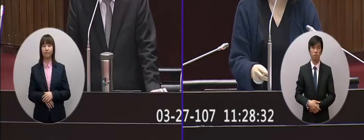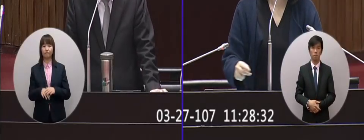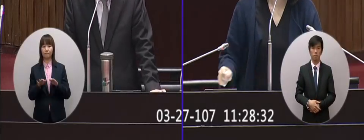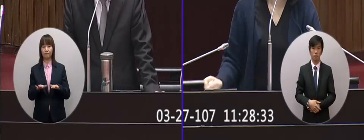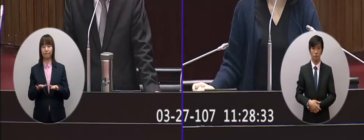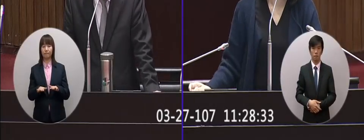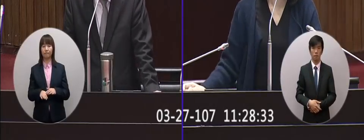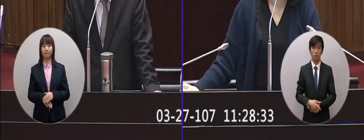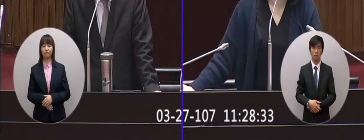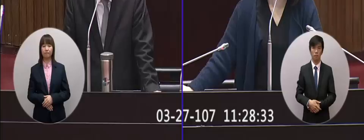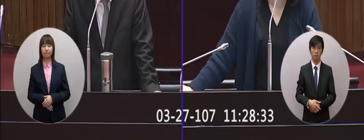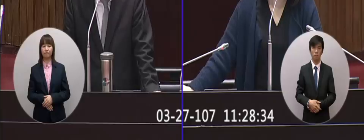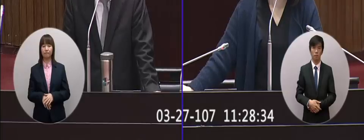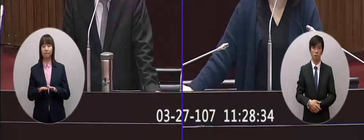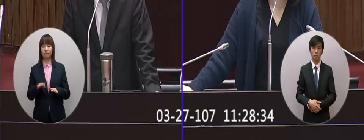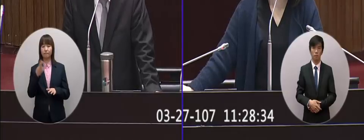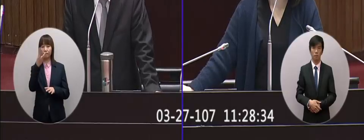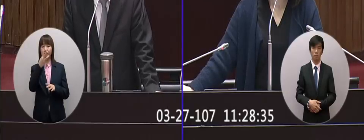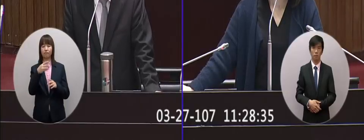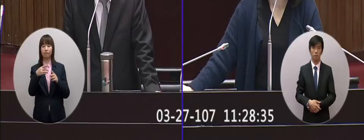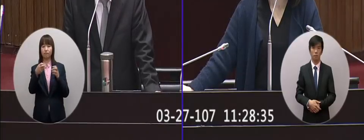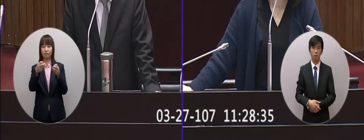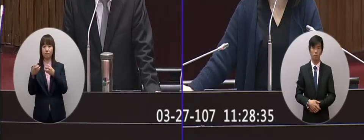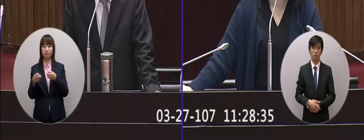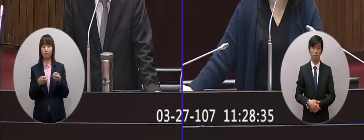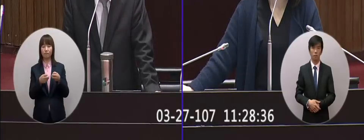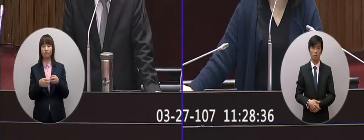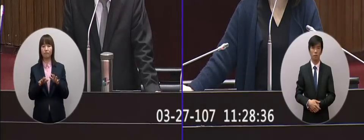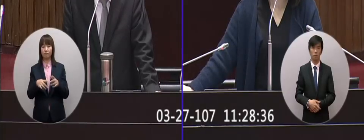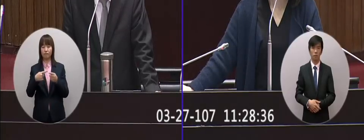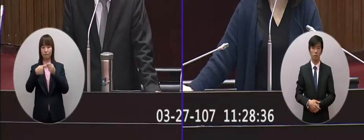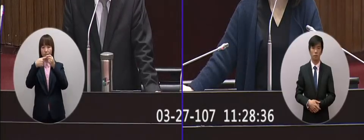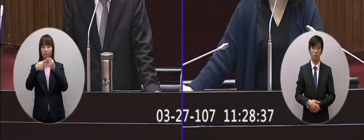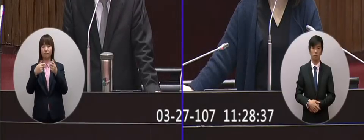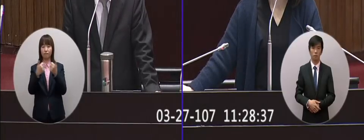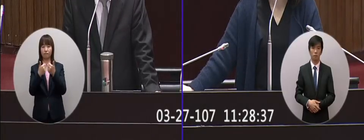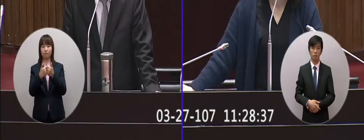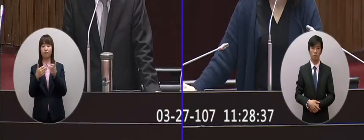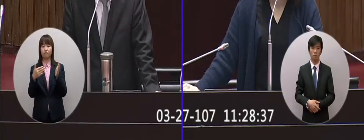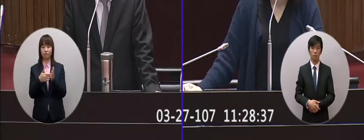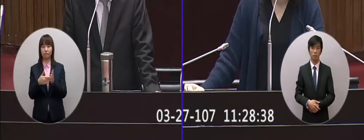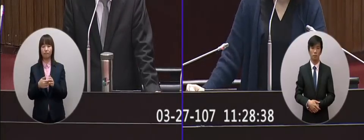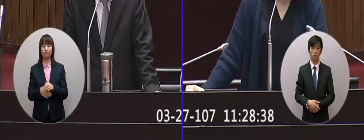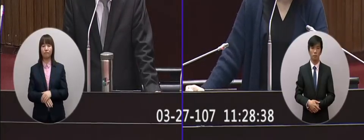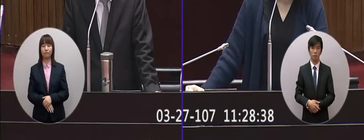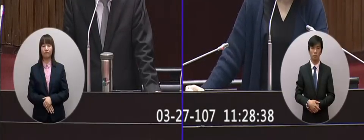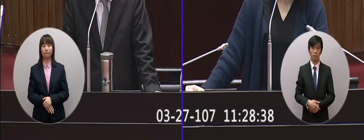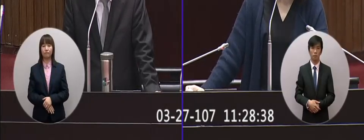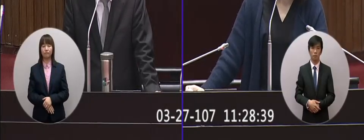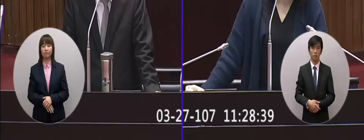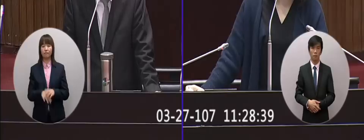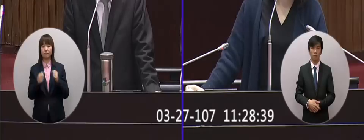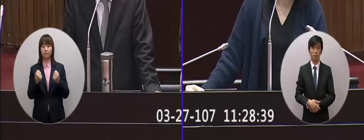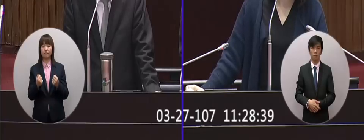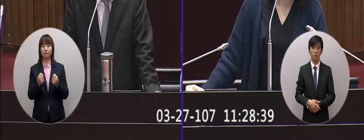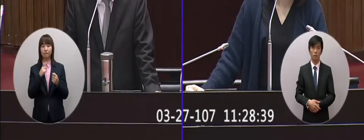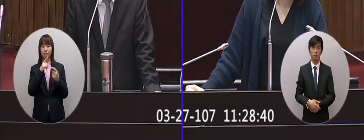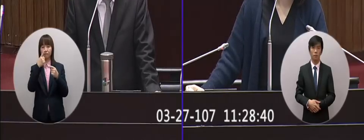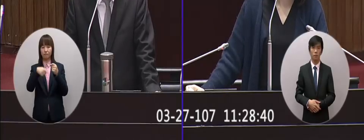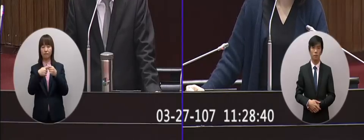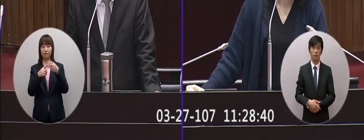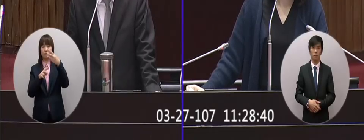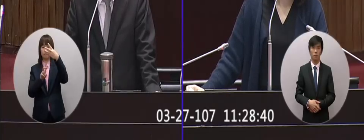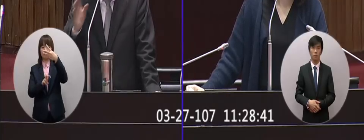目前三方会谈已经第一次会议已经完成了嘛？这个在今年